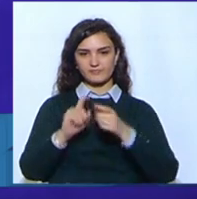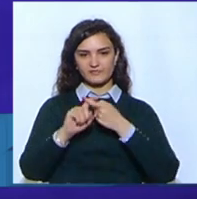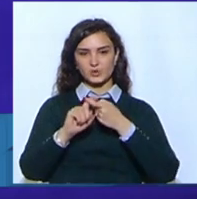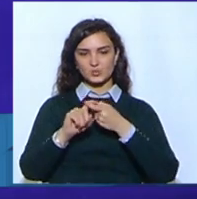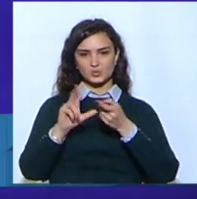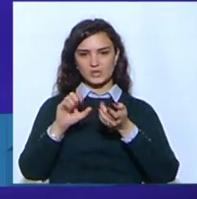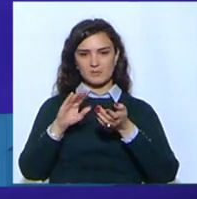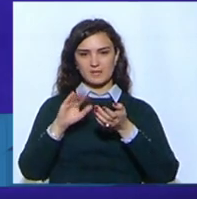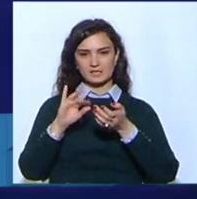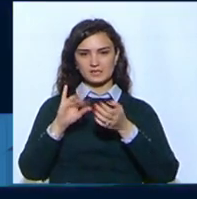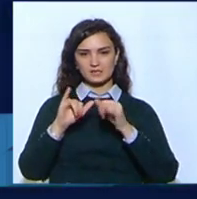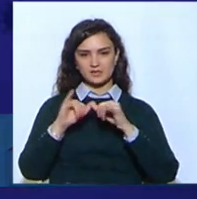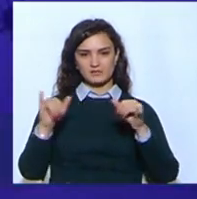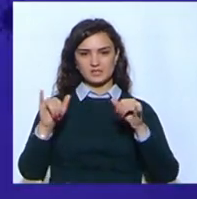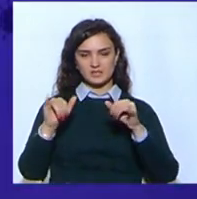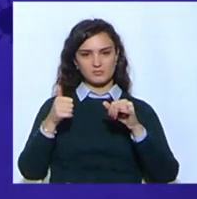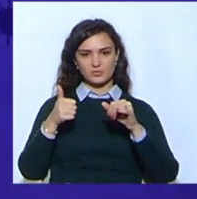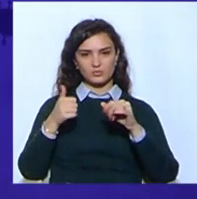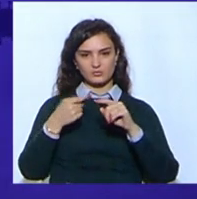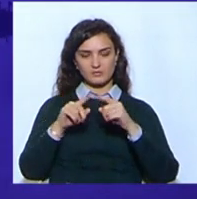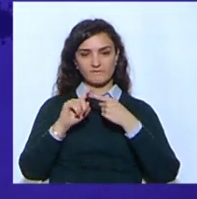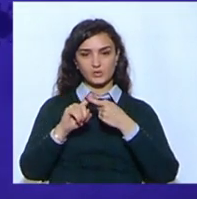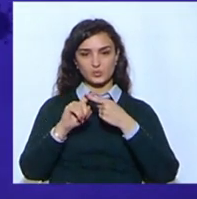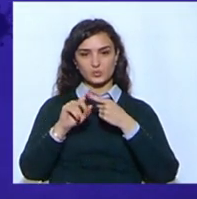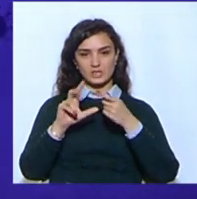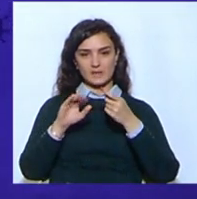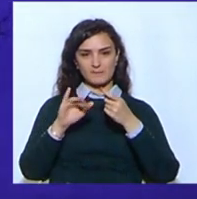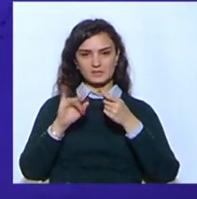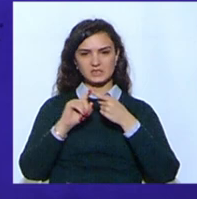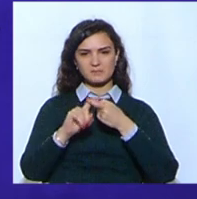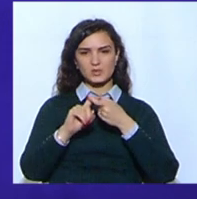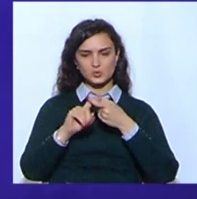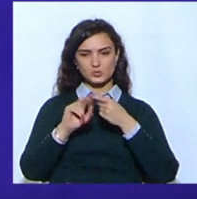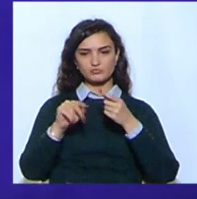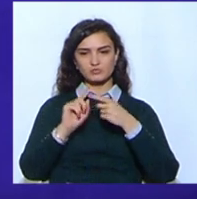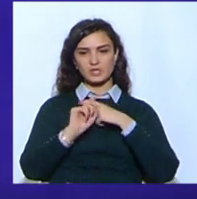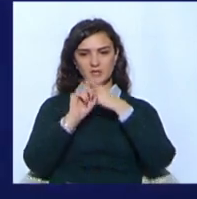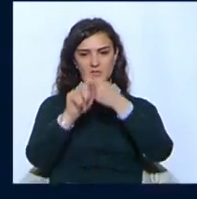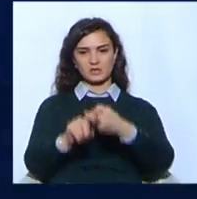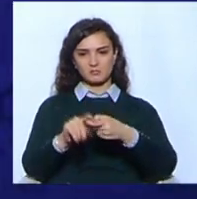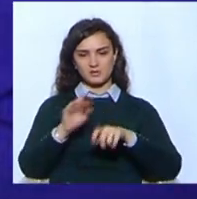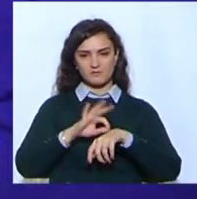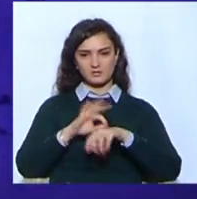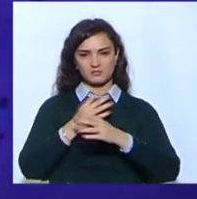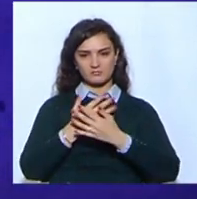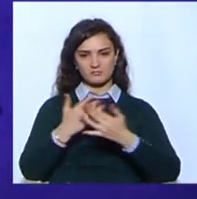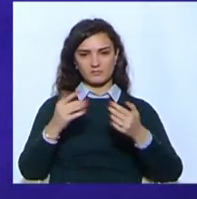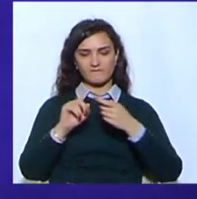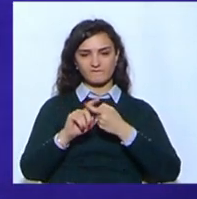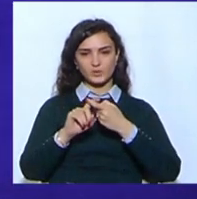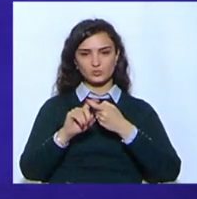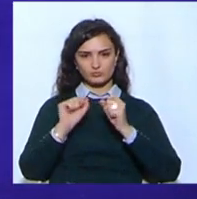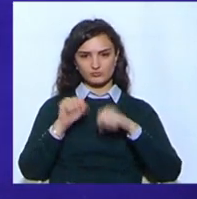ვირუსული ჰეპატიტების გავრცელების გზები. ვირუსული ჰეპატიტები ინფექციური, ანუ გადამდები დაავადებებია. ვირუს